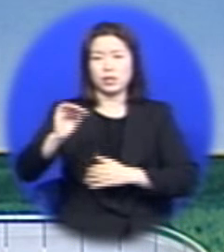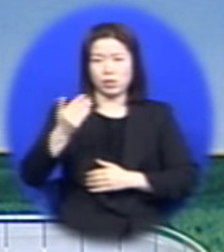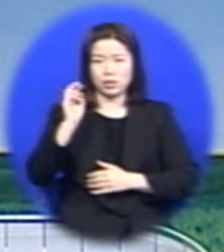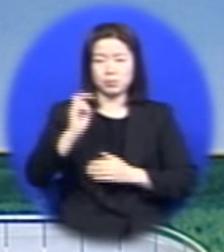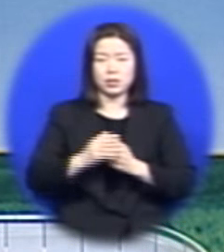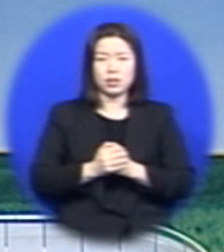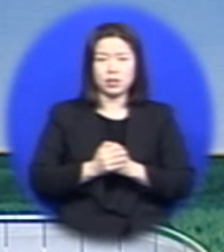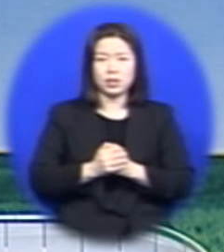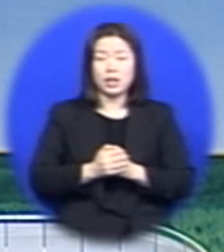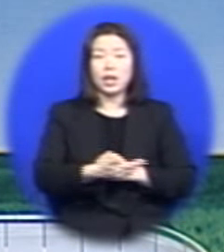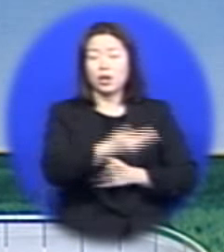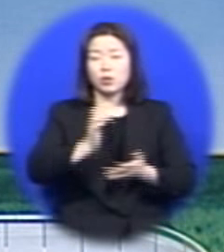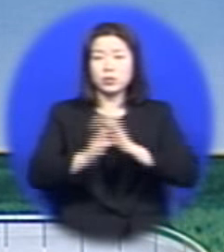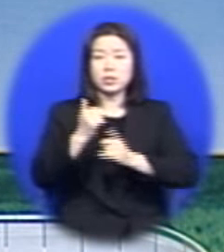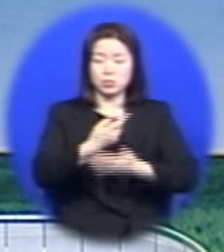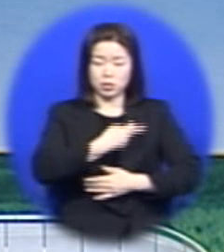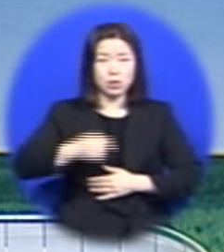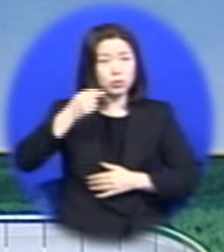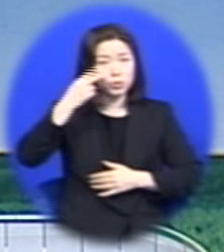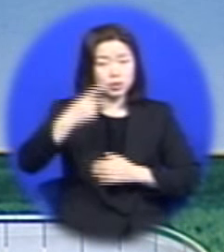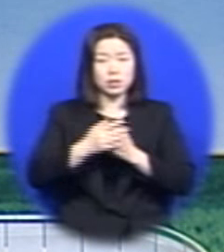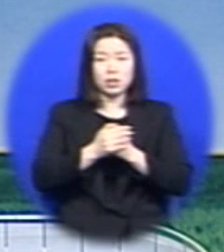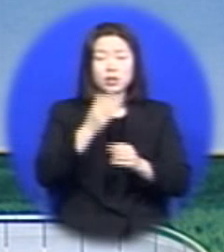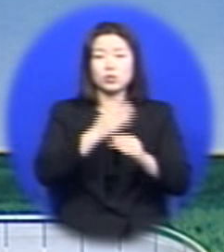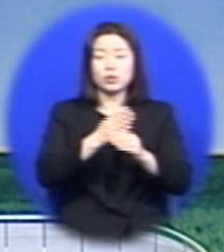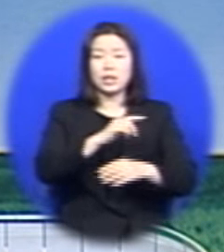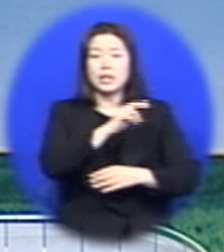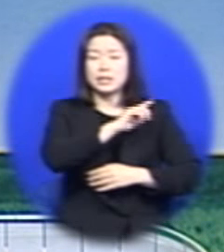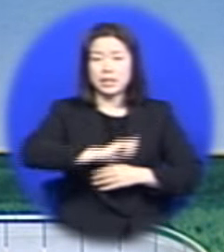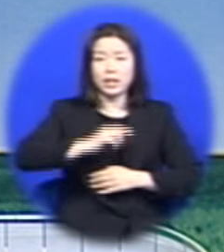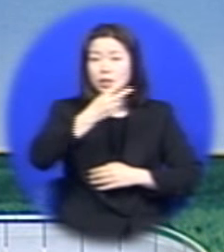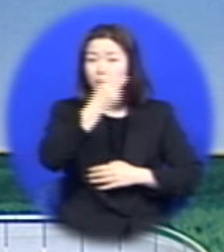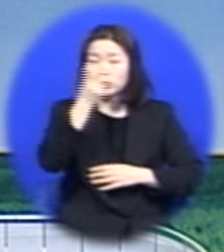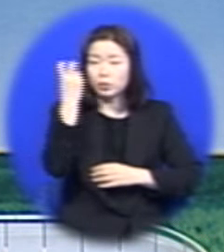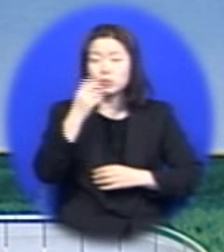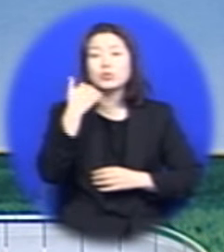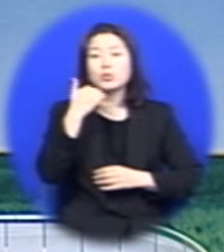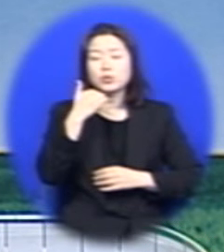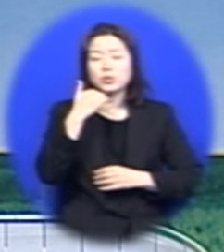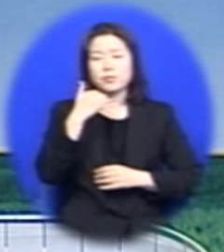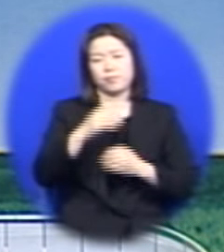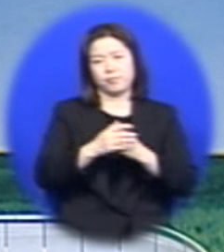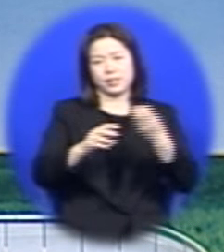여러분, 예수님의 열두 제자 중에 가장 똑똑하고 능력이 많은 사람, 가룟 유다예요.